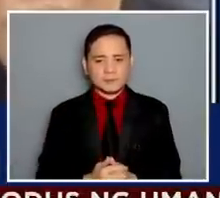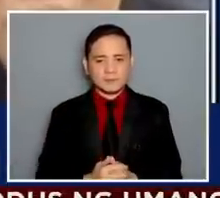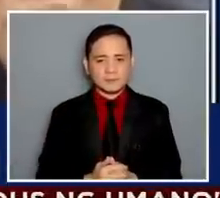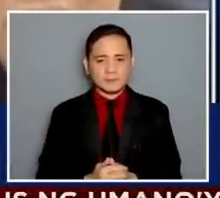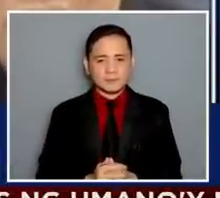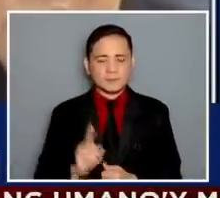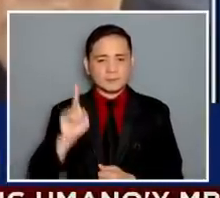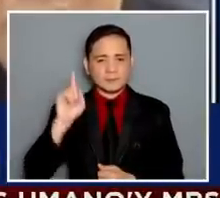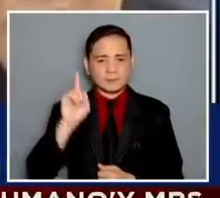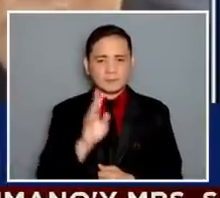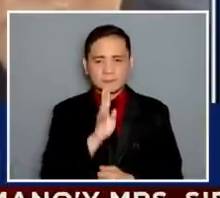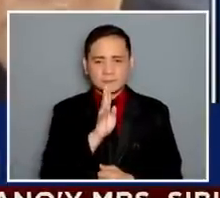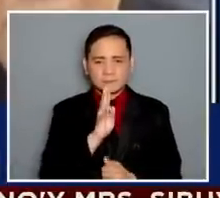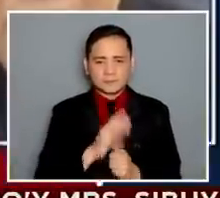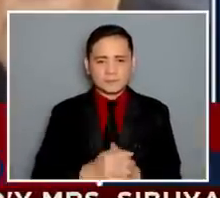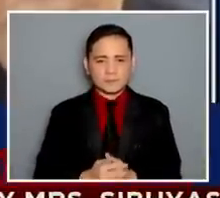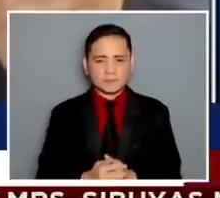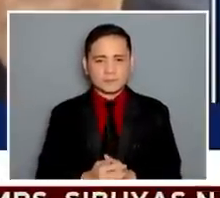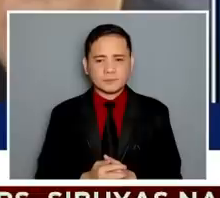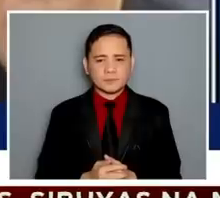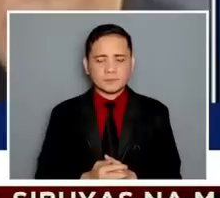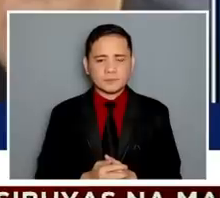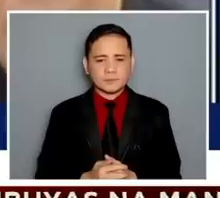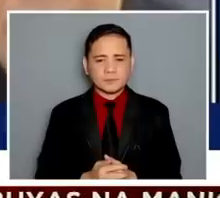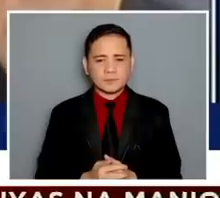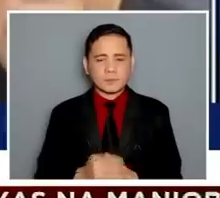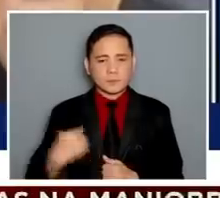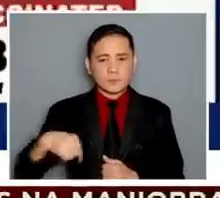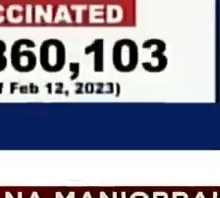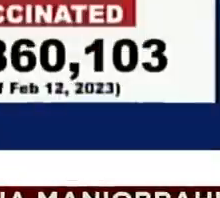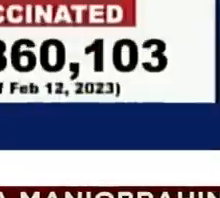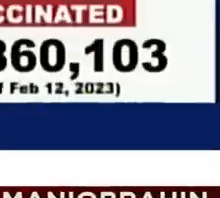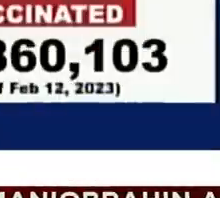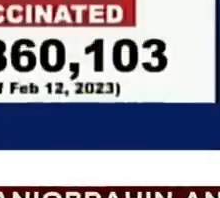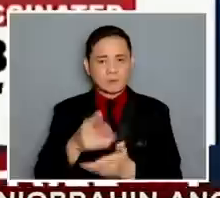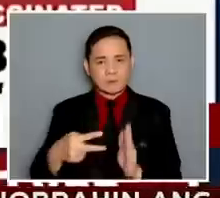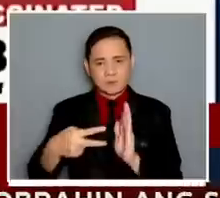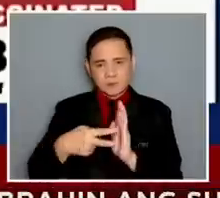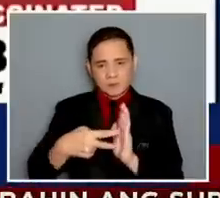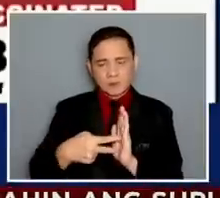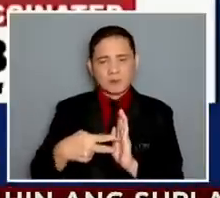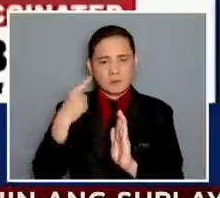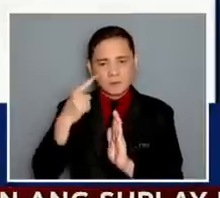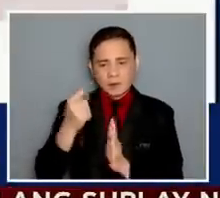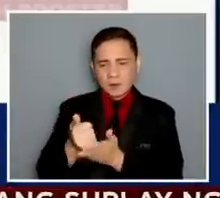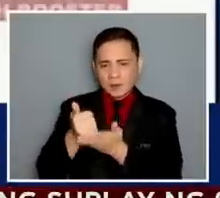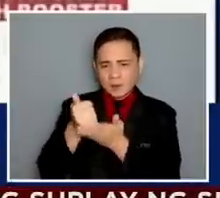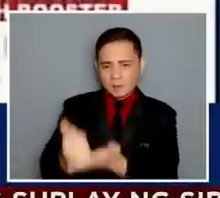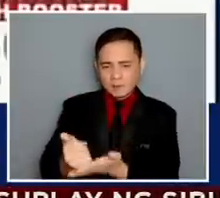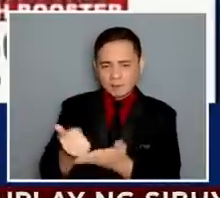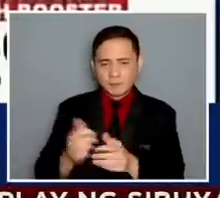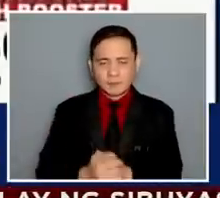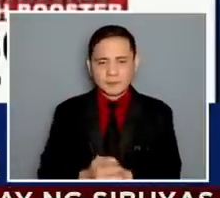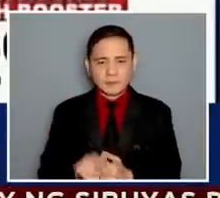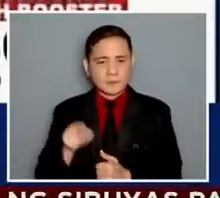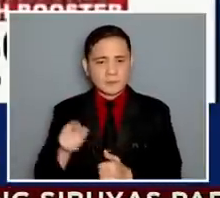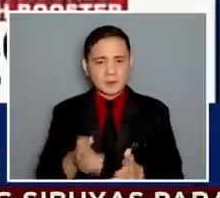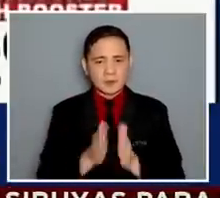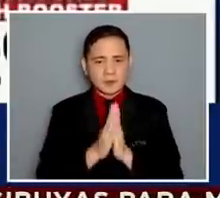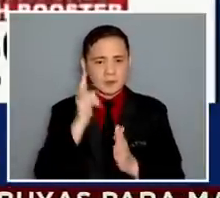galing Damascus para bigyan ng anong kailangan nilang tulong. Nahihirapan po sila. Humingi sila ng tulong